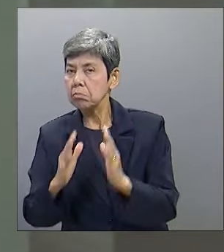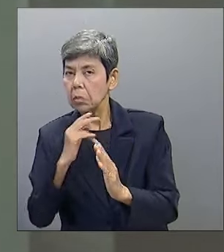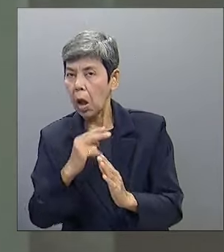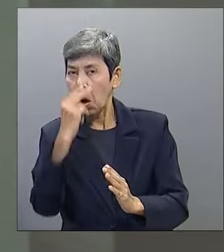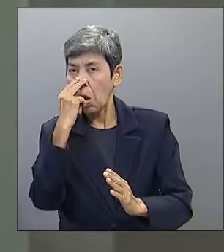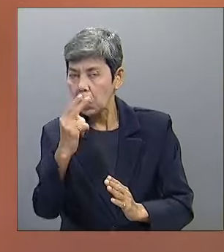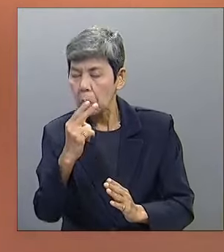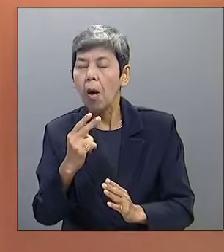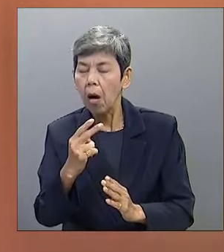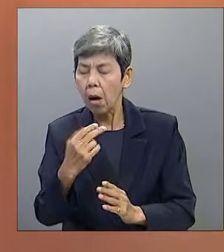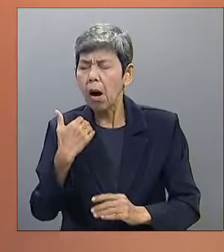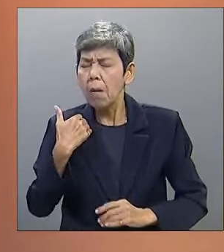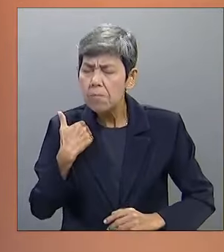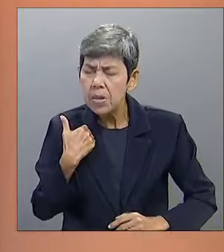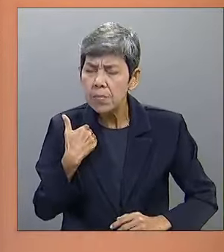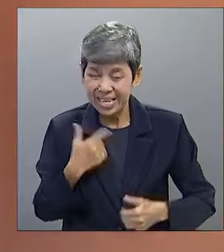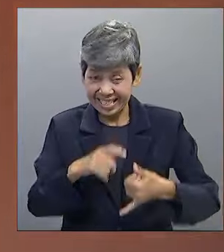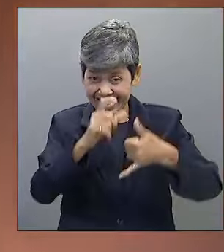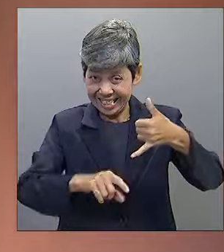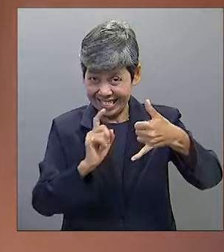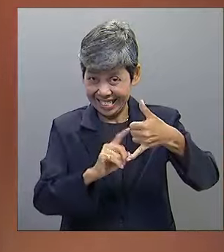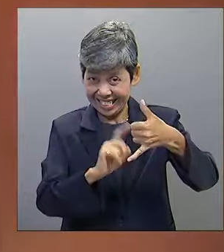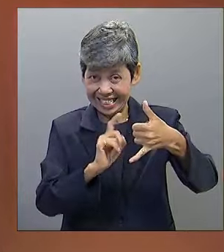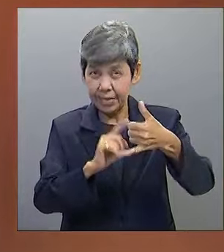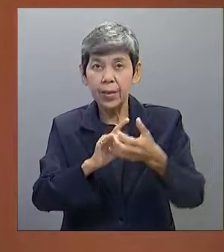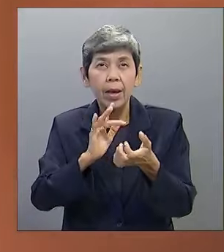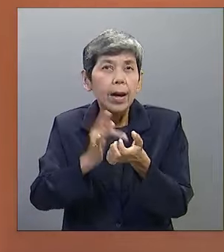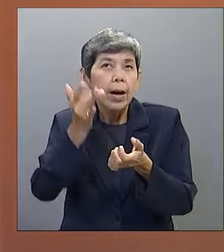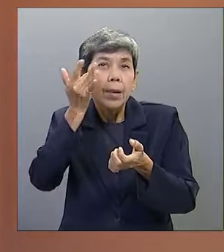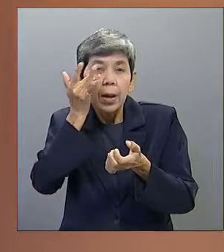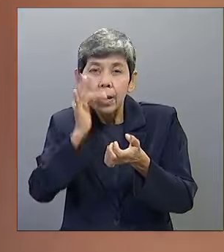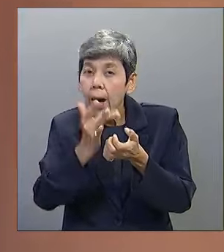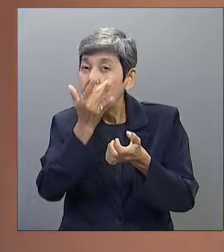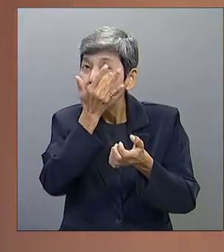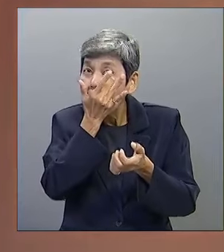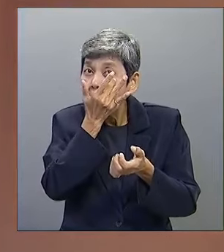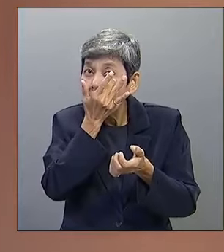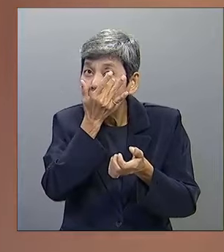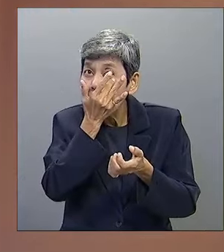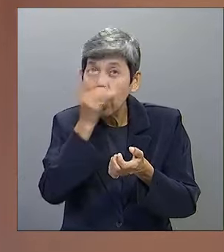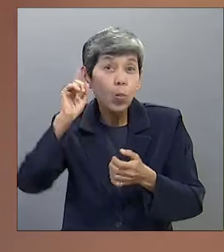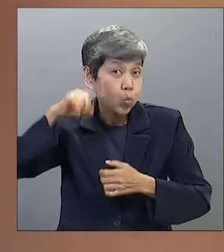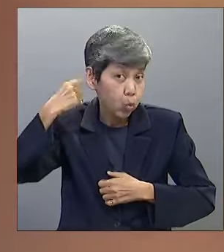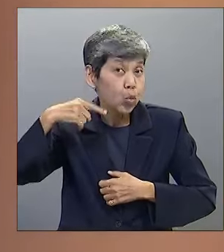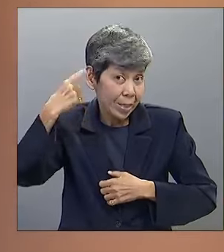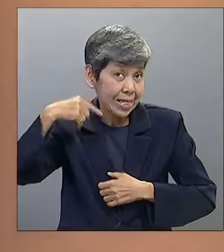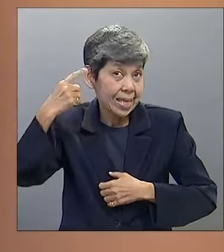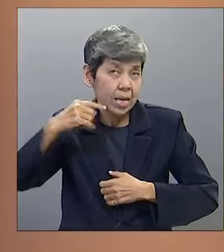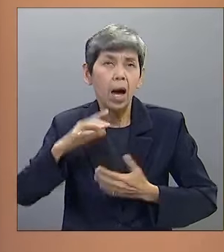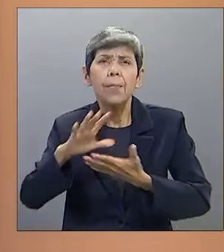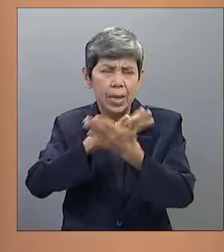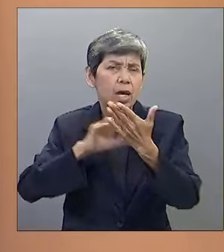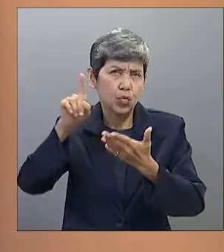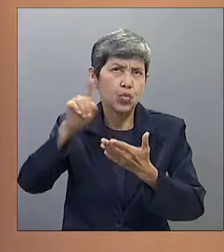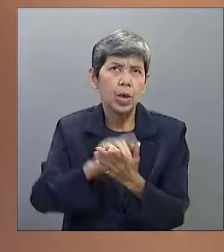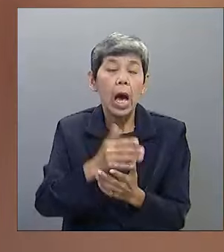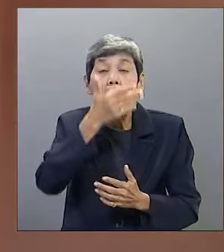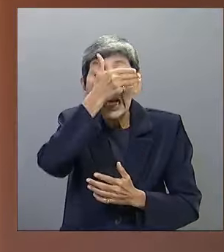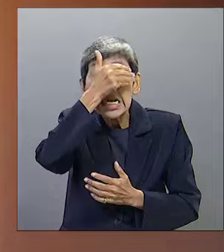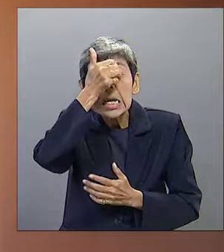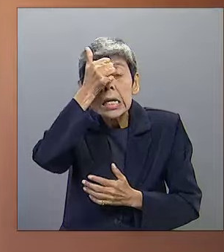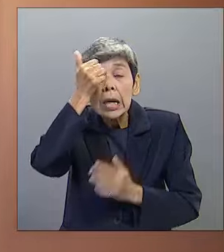คะเมื่อมีผู้ที่ใช้คอนแทคเลนส์รายหนึ่งหญ ิ งสาวท่านนี้ใช่เลยค่ะอยู่ในต่างประเทศนะคะถ้าลืม